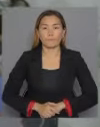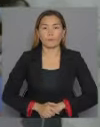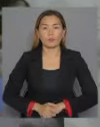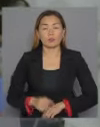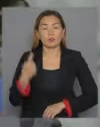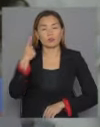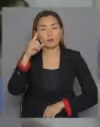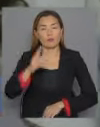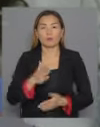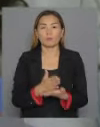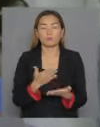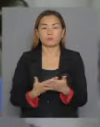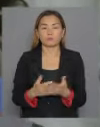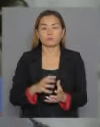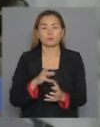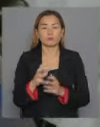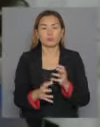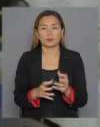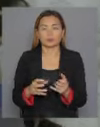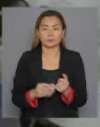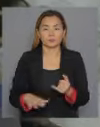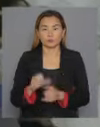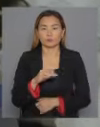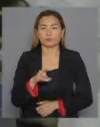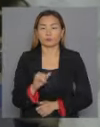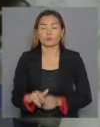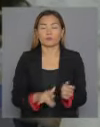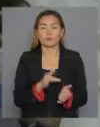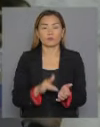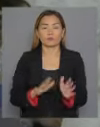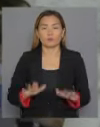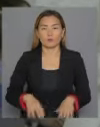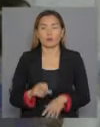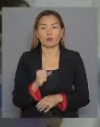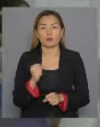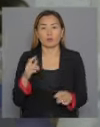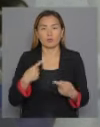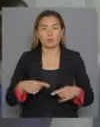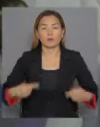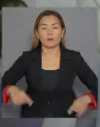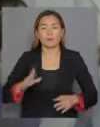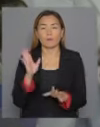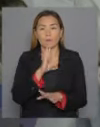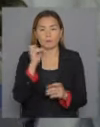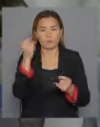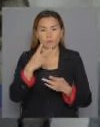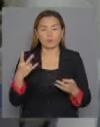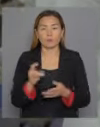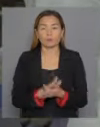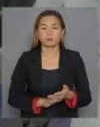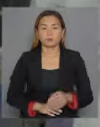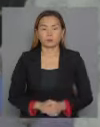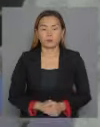бұл дейтін жаңағы әлемде және жергілікті осы Атырау облысында болып жатқан әртүрлі экологиялық трендтермен таныстыру. Сонымен қатар